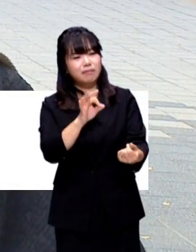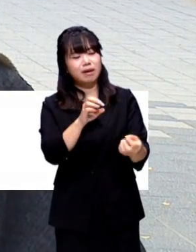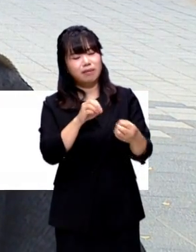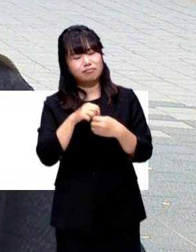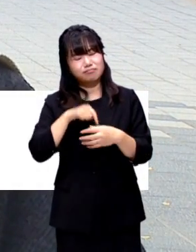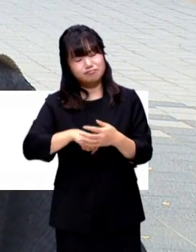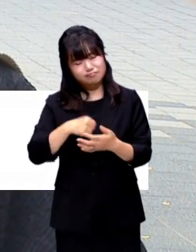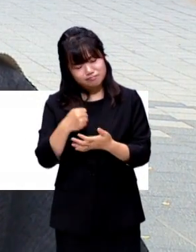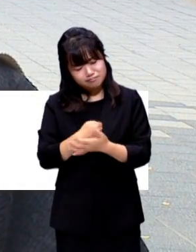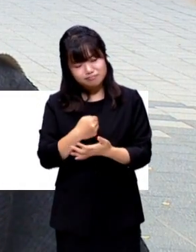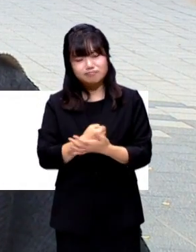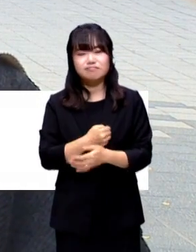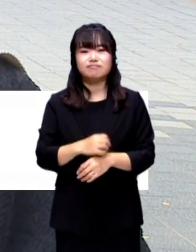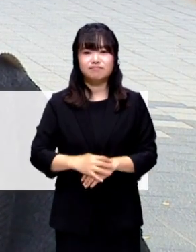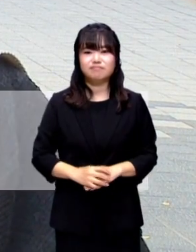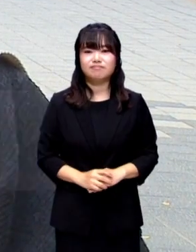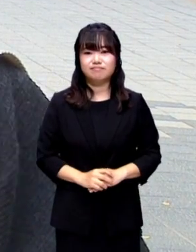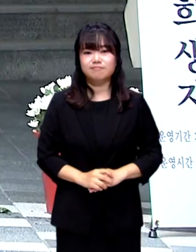하고 안타까운 것 같아요.